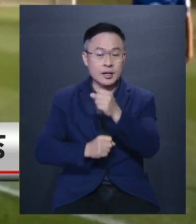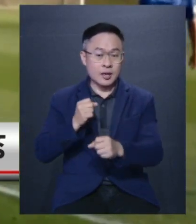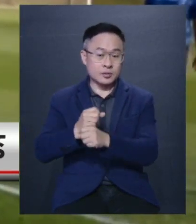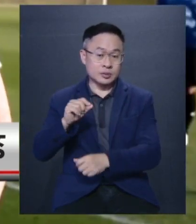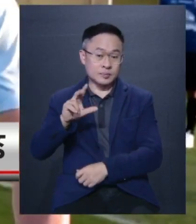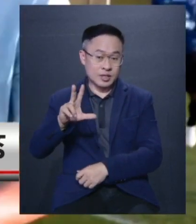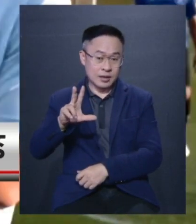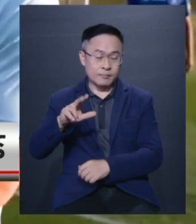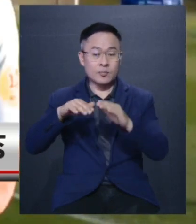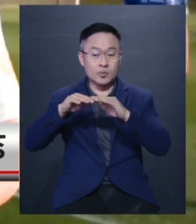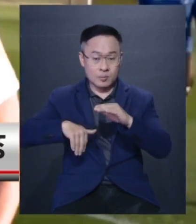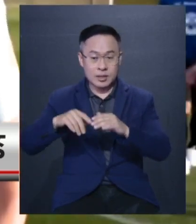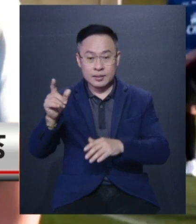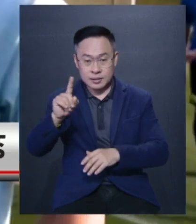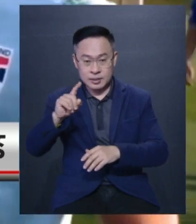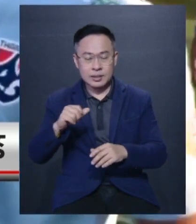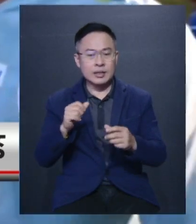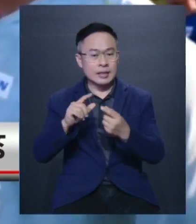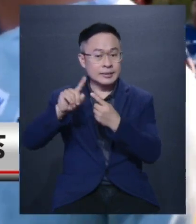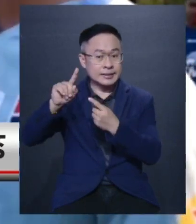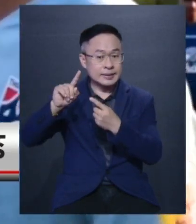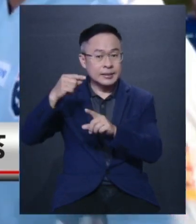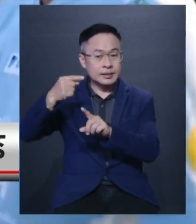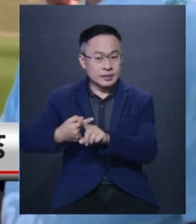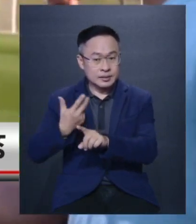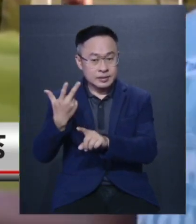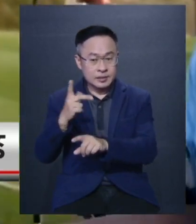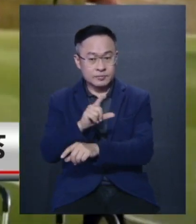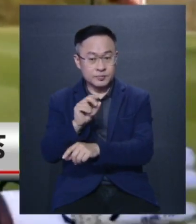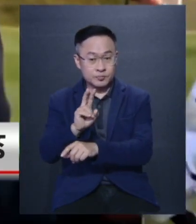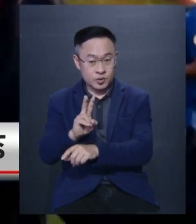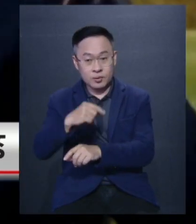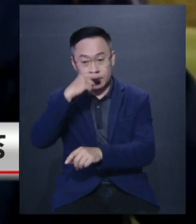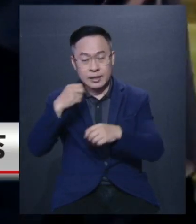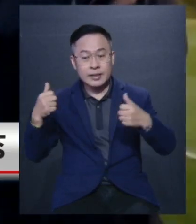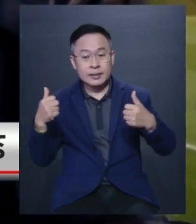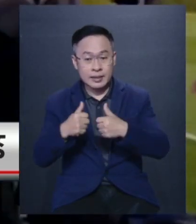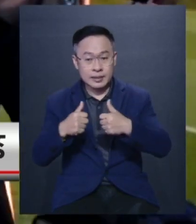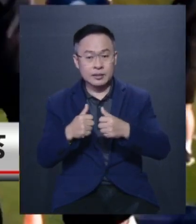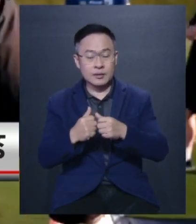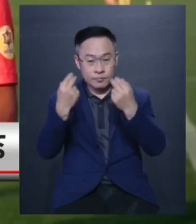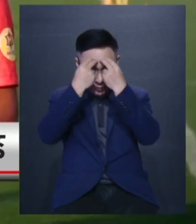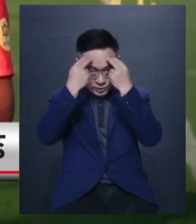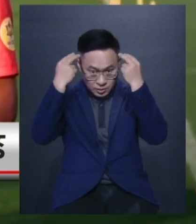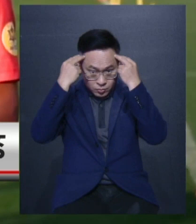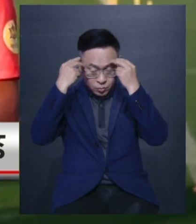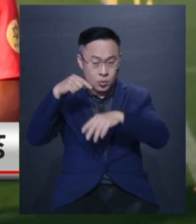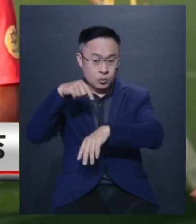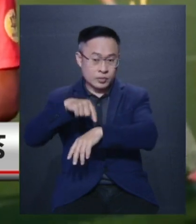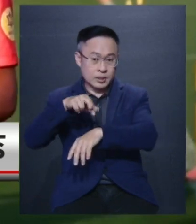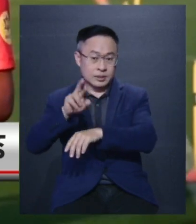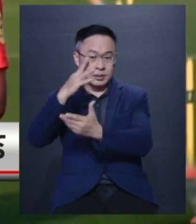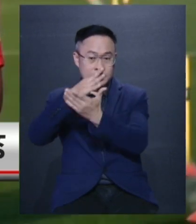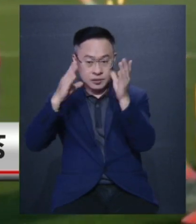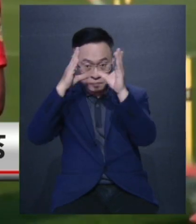ขันตามเวลาประเทศไทยนะคะในวันที่ 22มีนาคมค่ะไทยจะพบกับซาอุดิอาระเบียในช่วงเวลาเที่ยงคืนครึ่ง